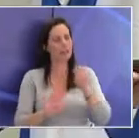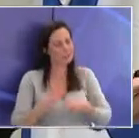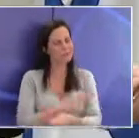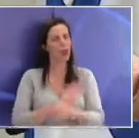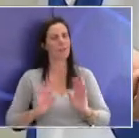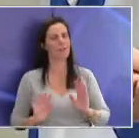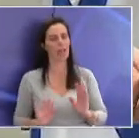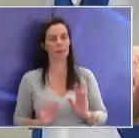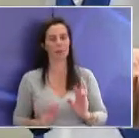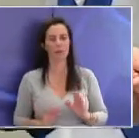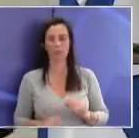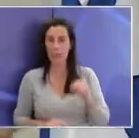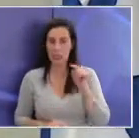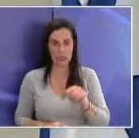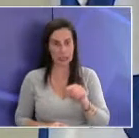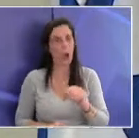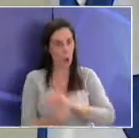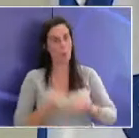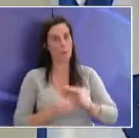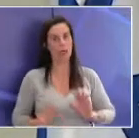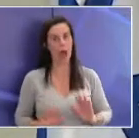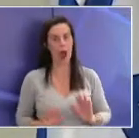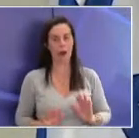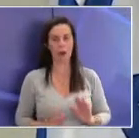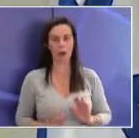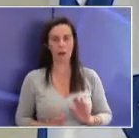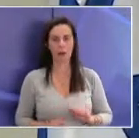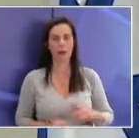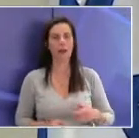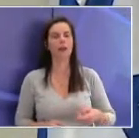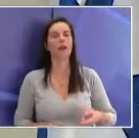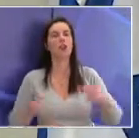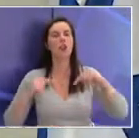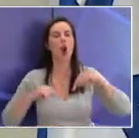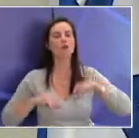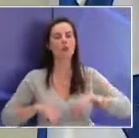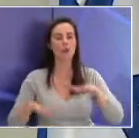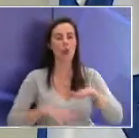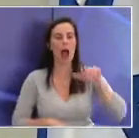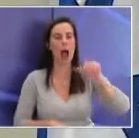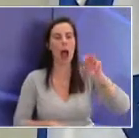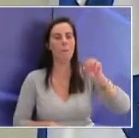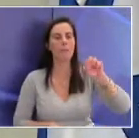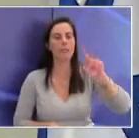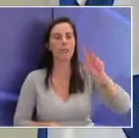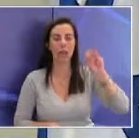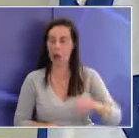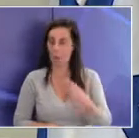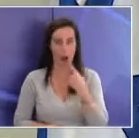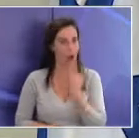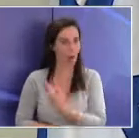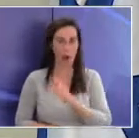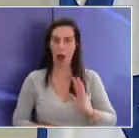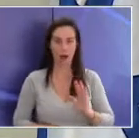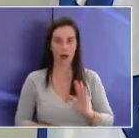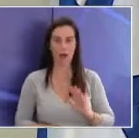לשולחן. זו קומבינה. אמסלם אמר את זה בקולו בוועדה מול המצלמות, אני